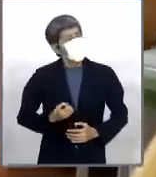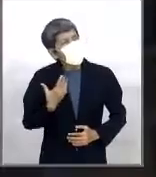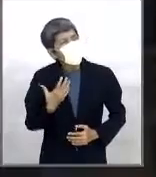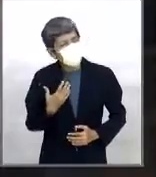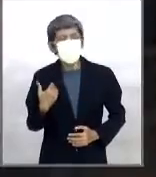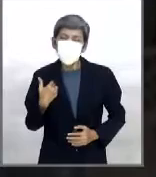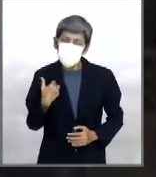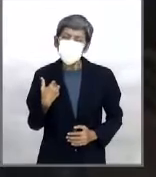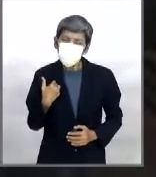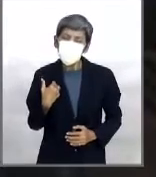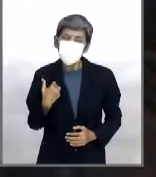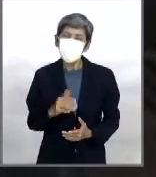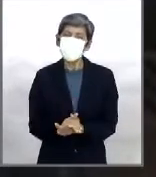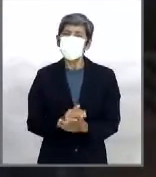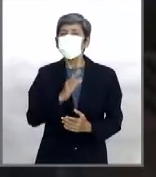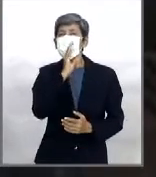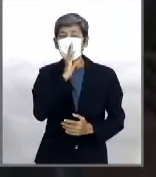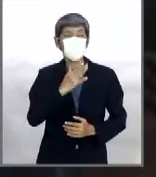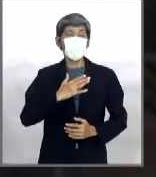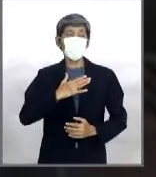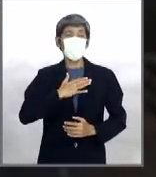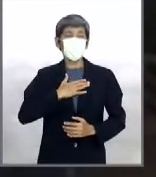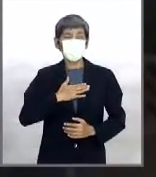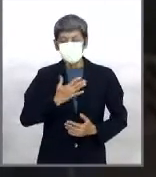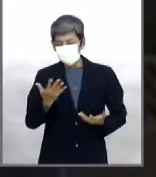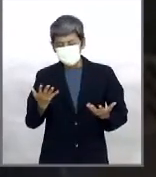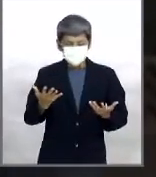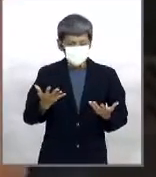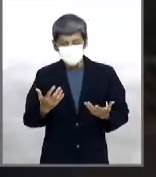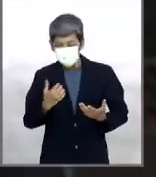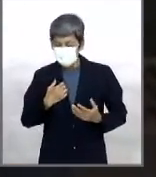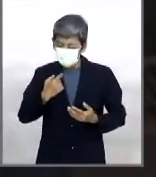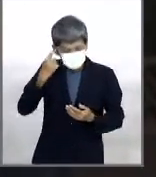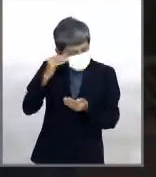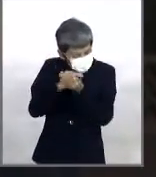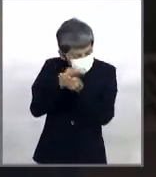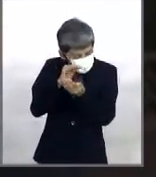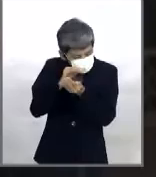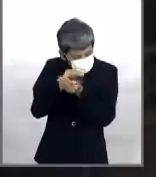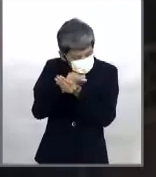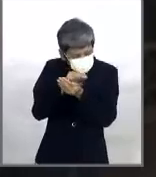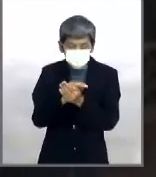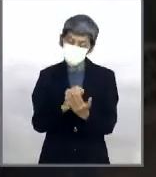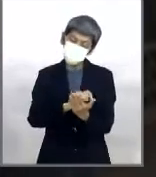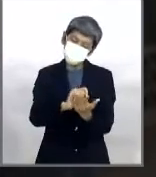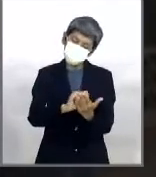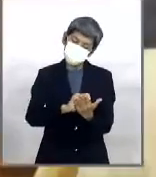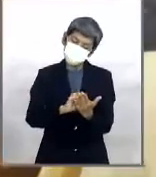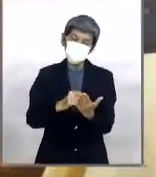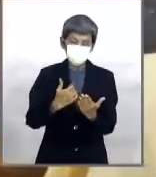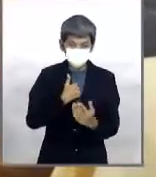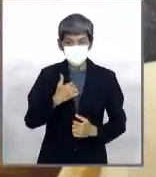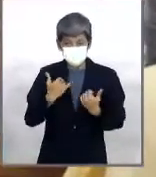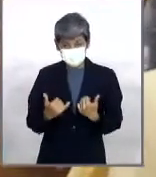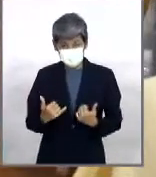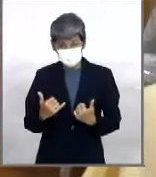ไหมก็มีก็คือเวลาที่เราอยากจะระบายบางสิ่งบางอย่างหรือว่าความในใจอย่างเงี้ยก็บางคนอาจจะเขียนไดอารี่นะครับแต่ถ้าเกิ